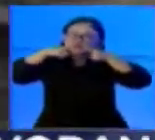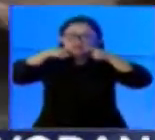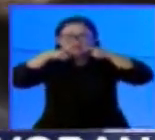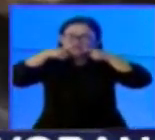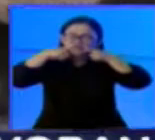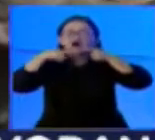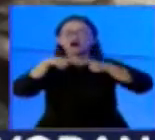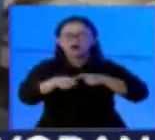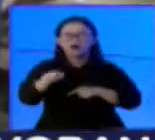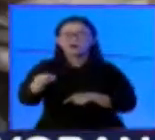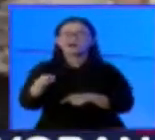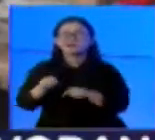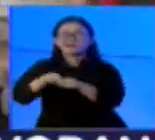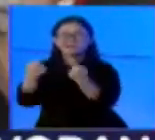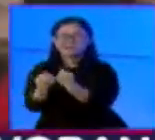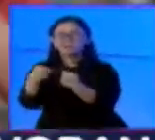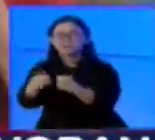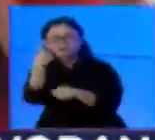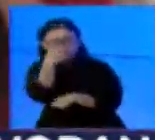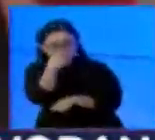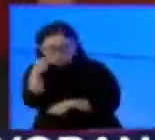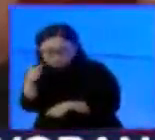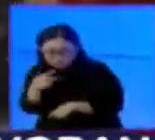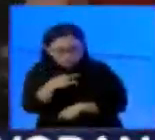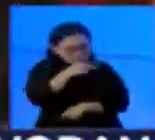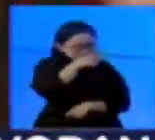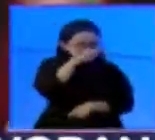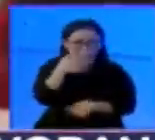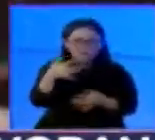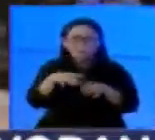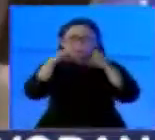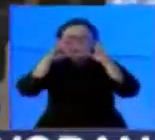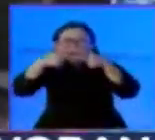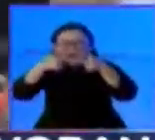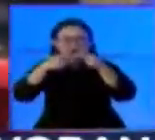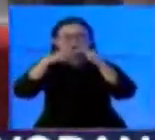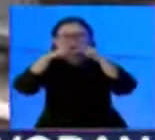Razia menjaring belasan pedagang dan pembeli yang tidak memakai masker atau memakai masker tidak tepat.